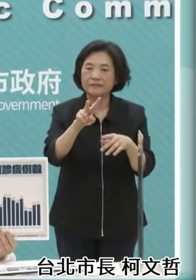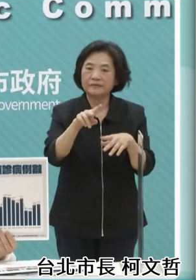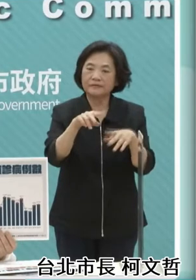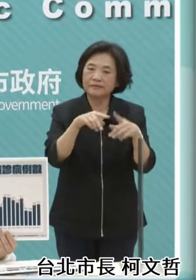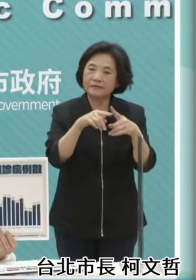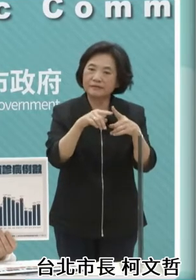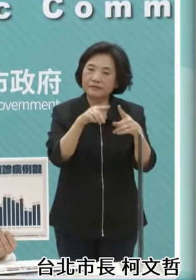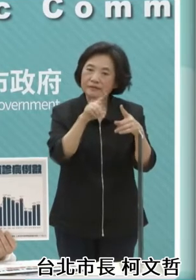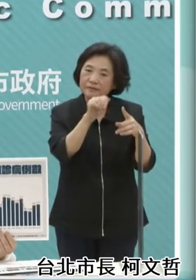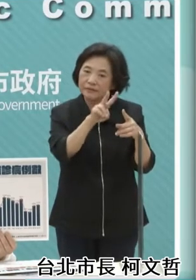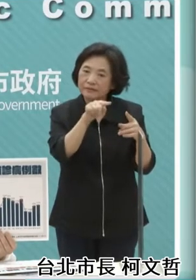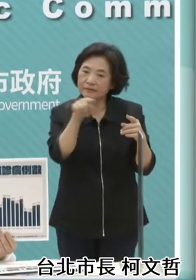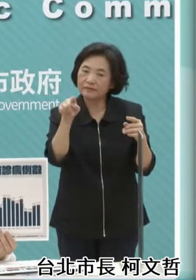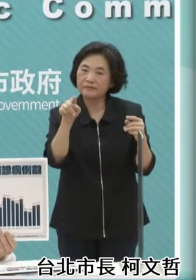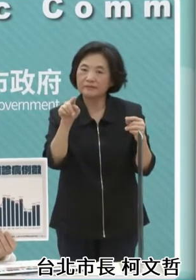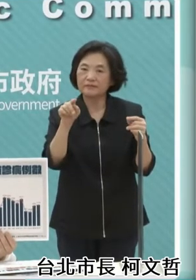是